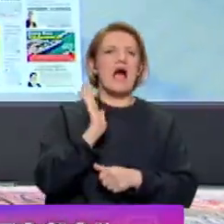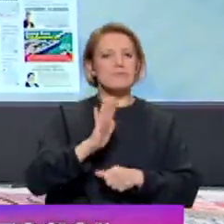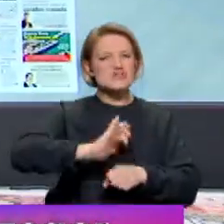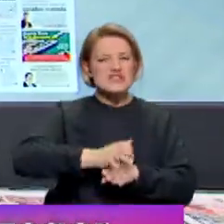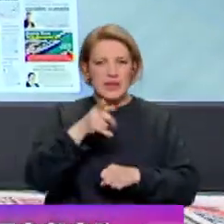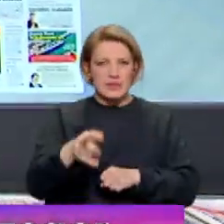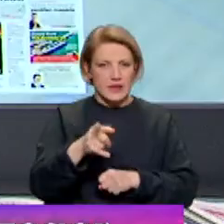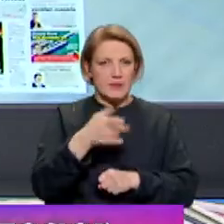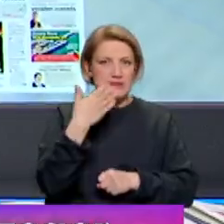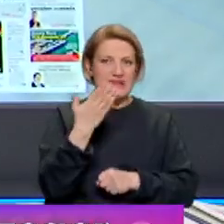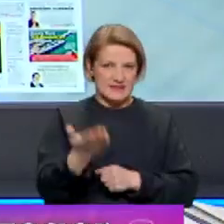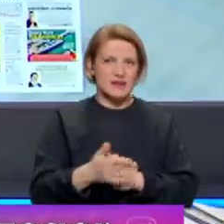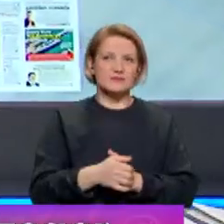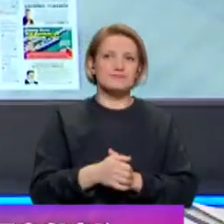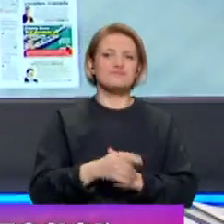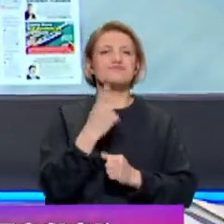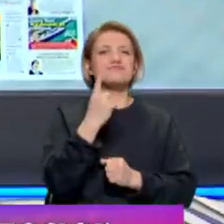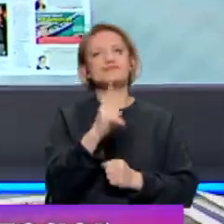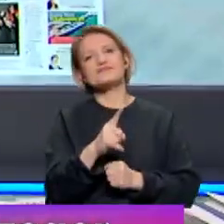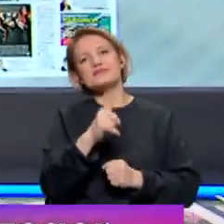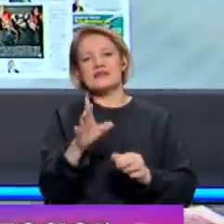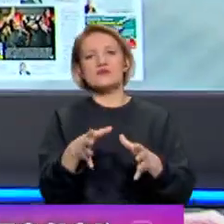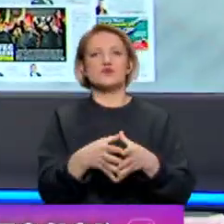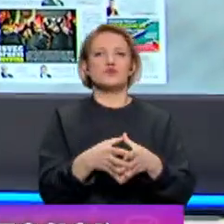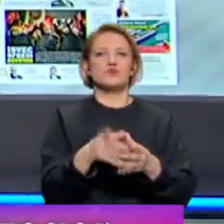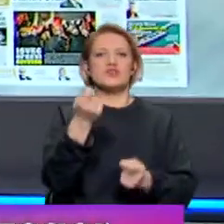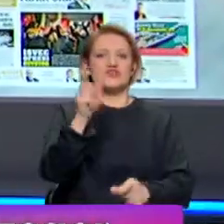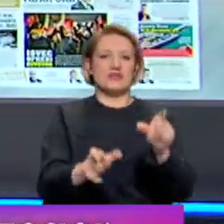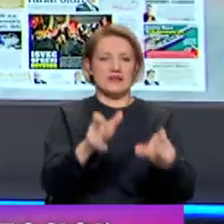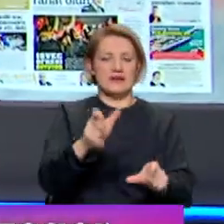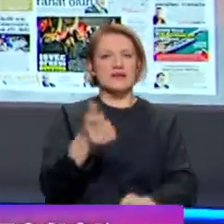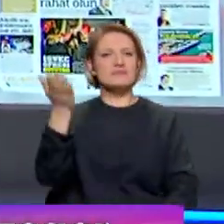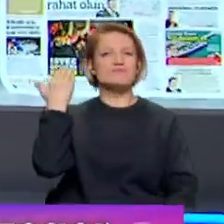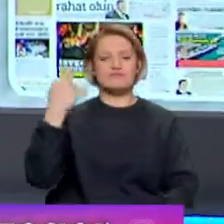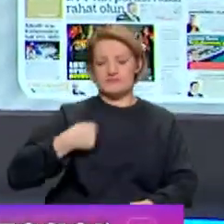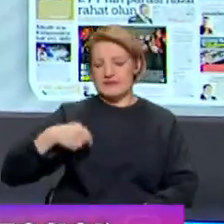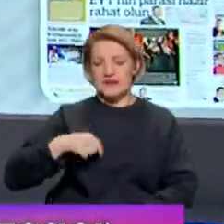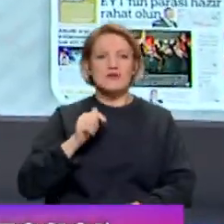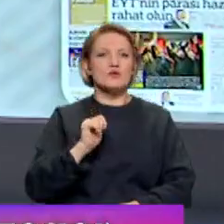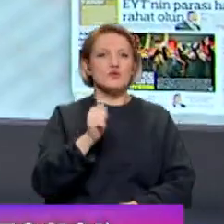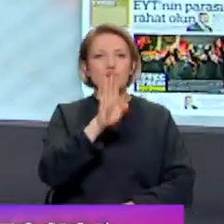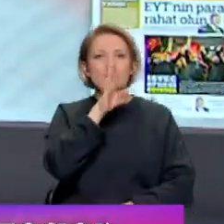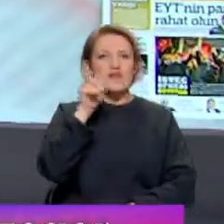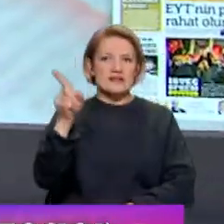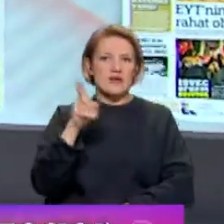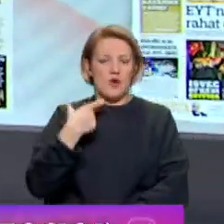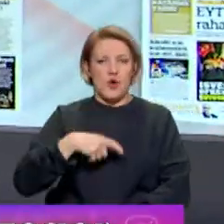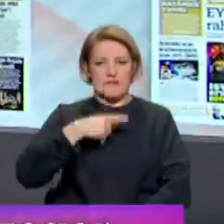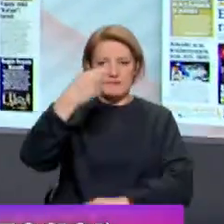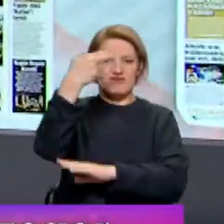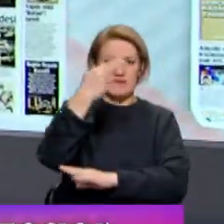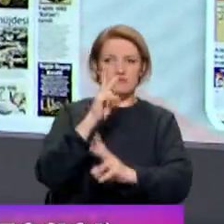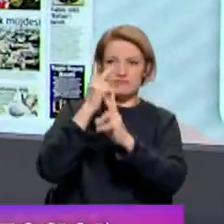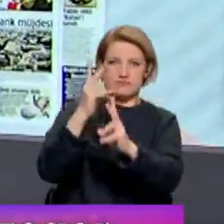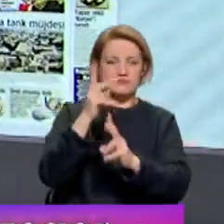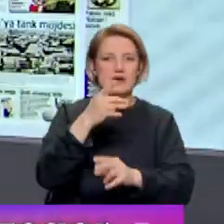şiddet vesilesiyle bahsettik. Bir diğer grupsa işçiler. Geçtiğimiz pazartesi günü Kocaeli'de özel bir şirkete